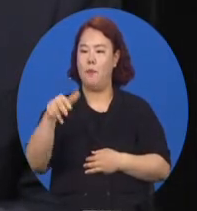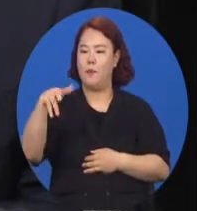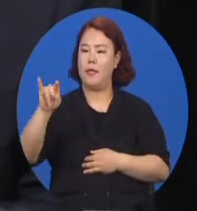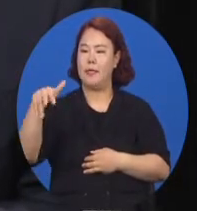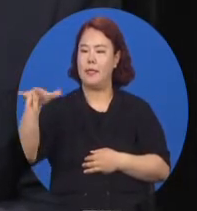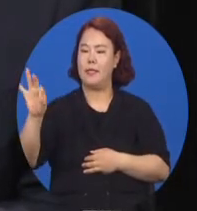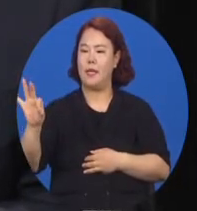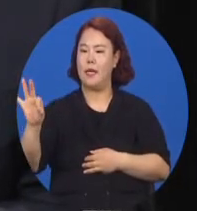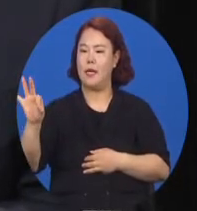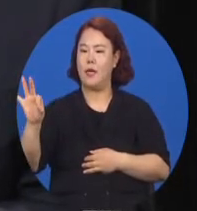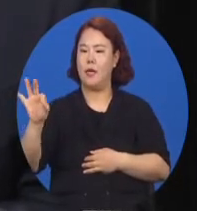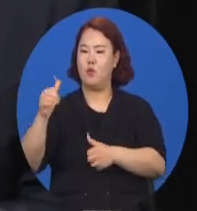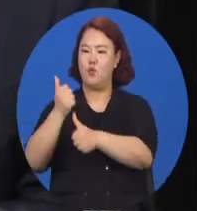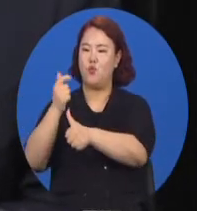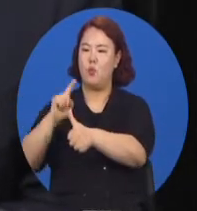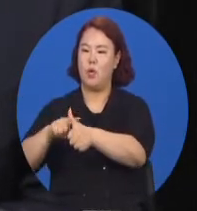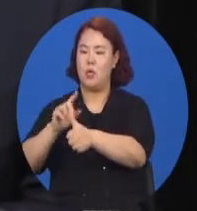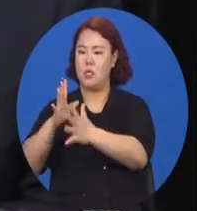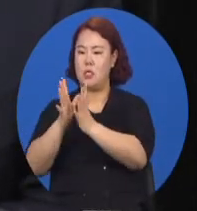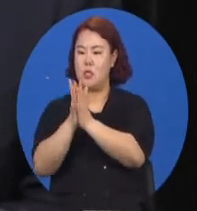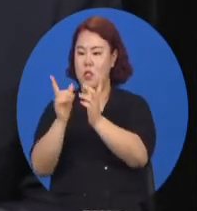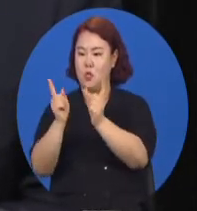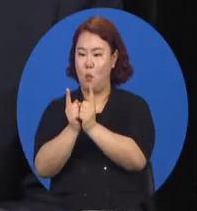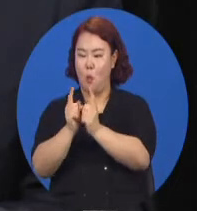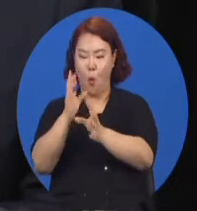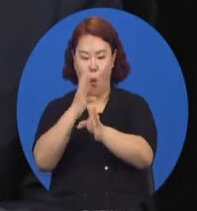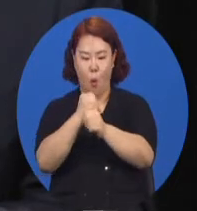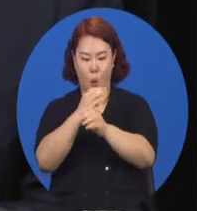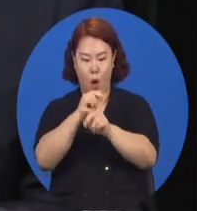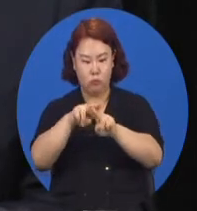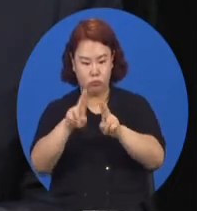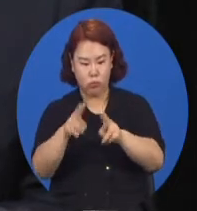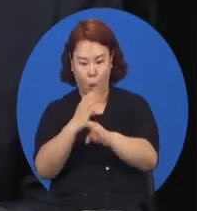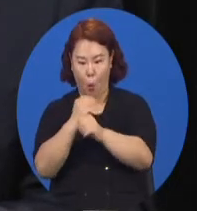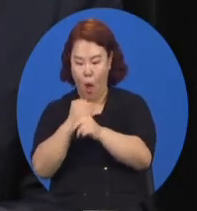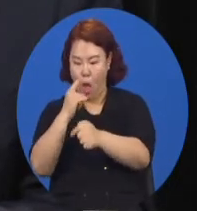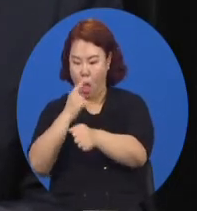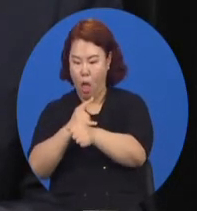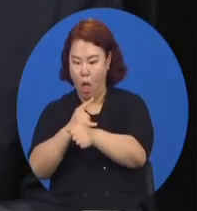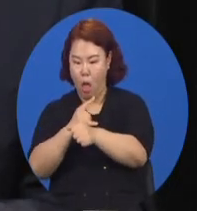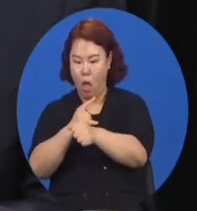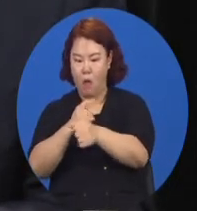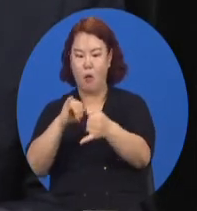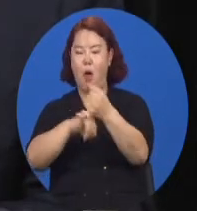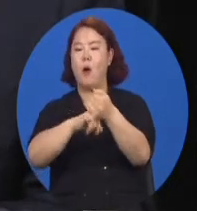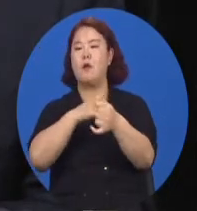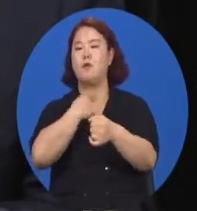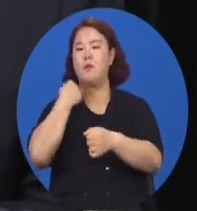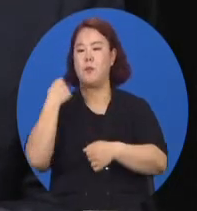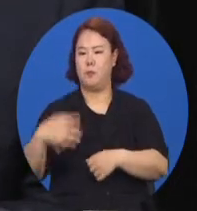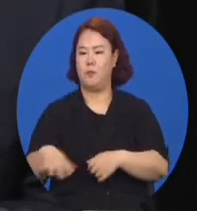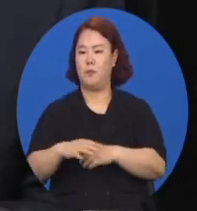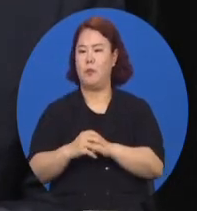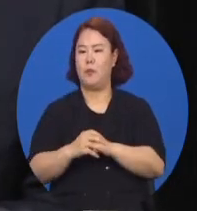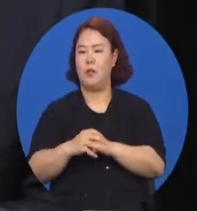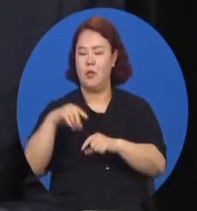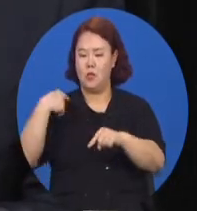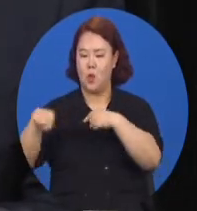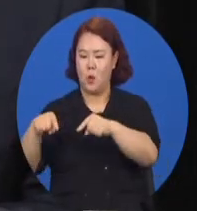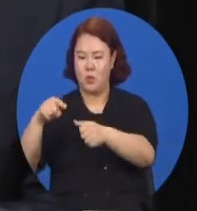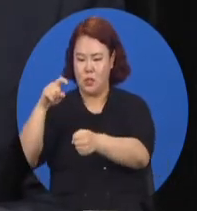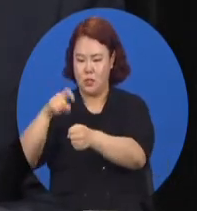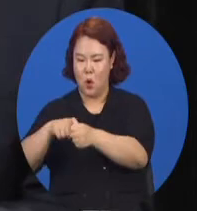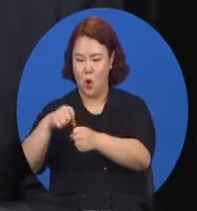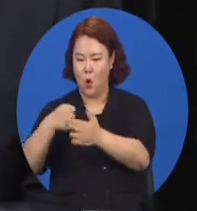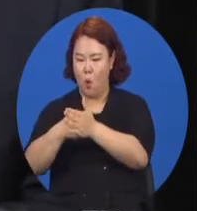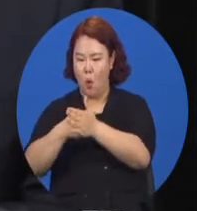직접 언제 하거나 언제 한다는 그런 약속을 한 건 없고요. 직접 대화는 하지도 않았습니다. 그리고 이제 정치적 결정에